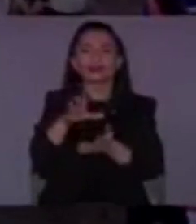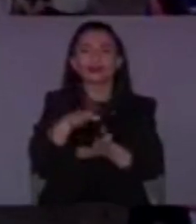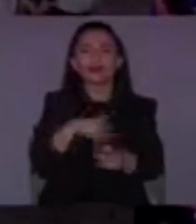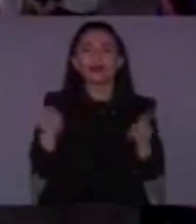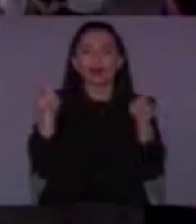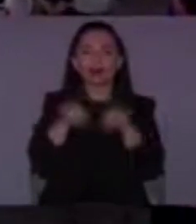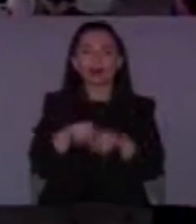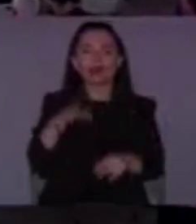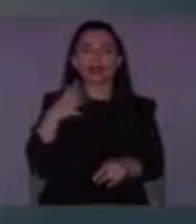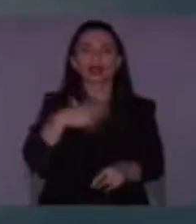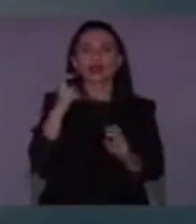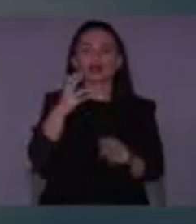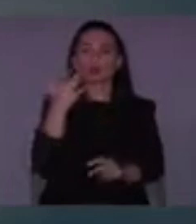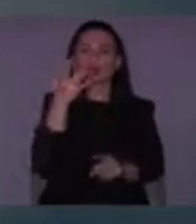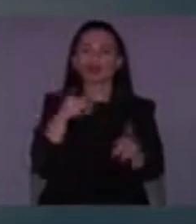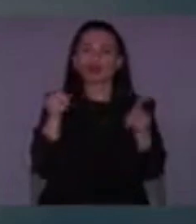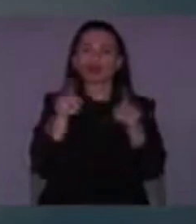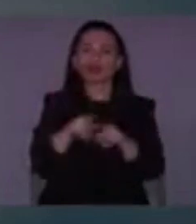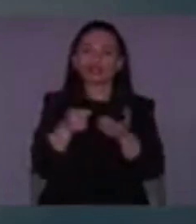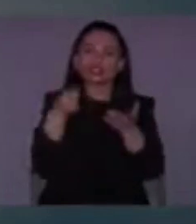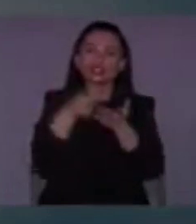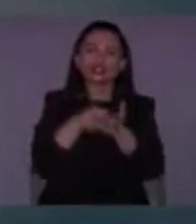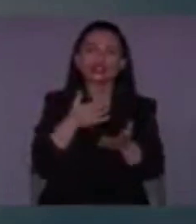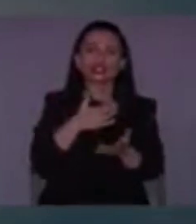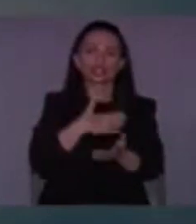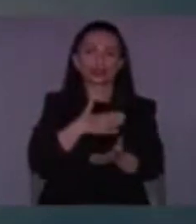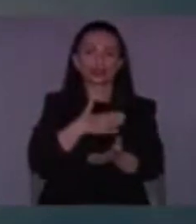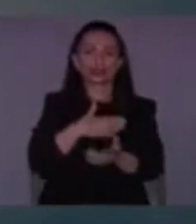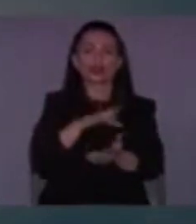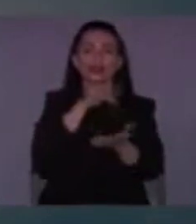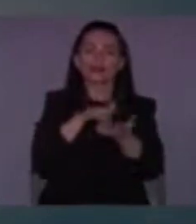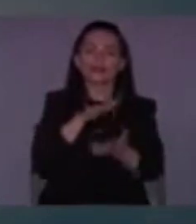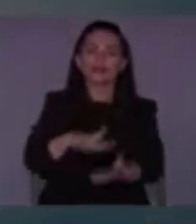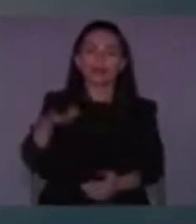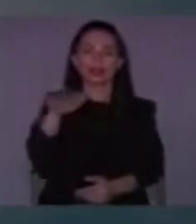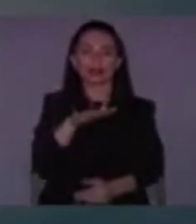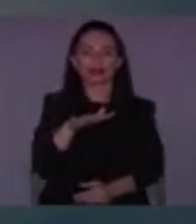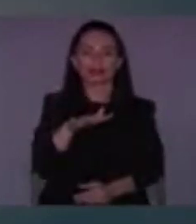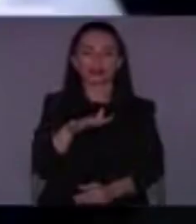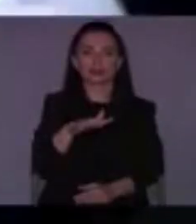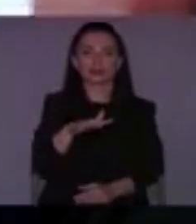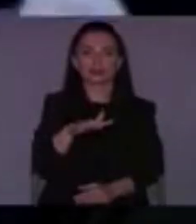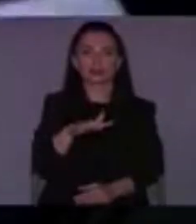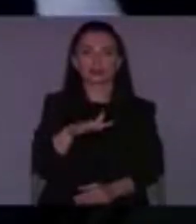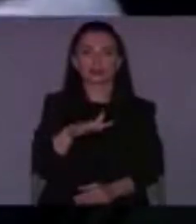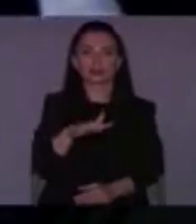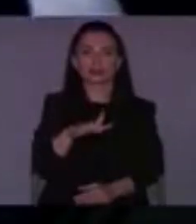მინდა ქართულ პოლიტიკაში შევიტანო ჩემი წვლილი ქვეყნის.